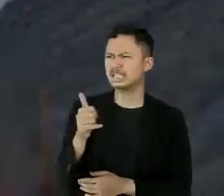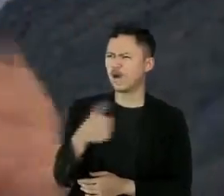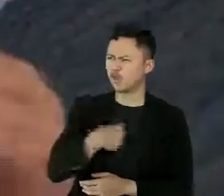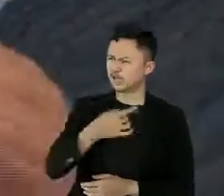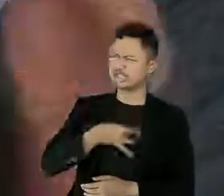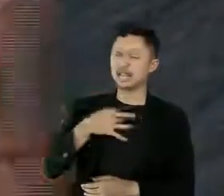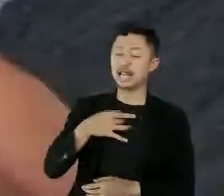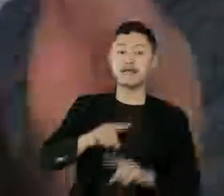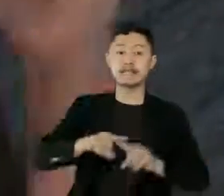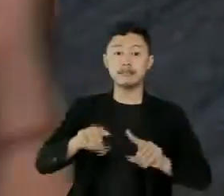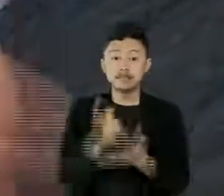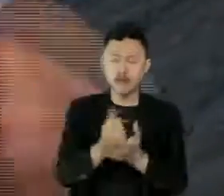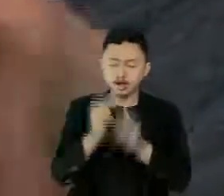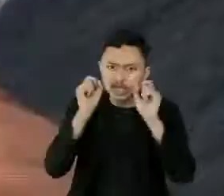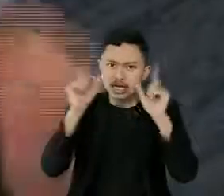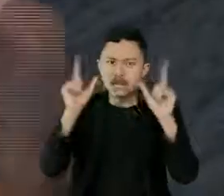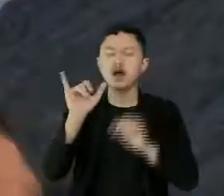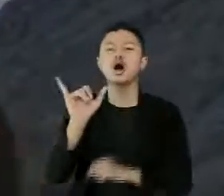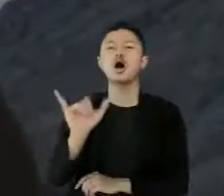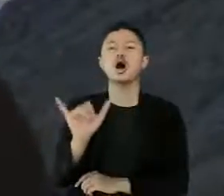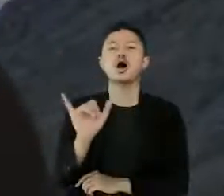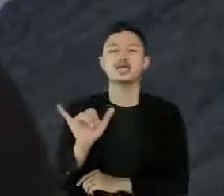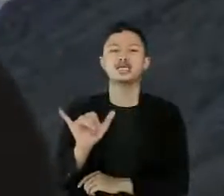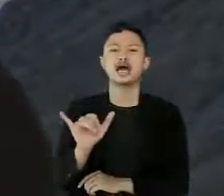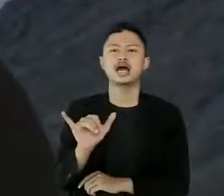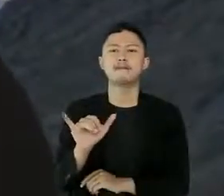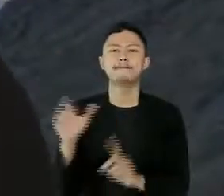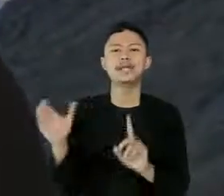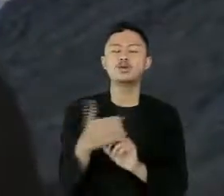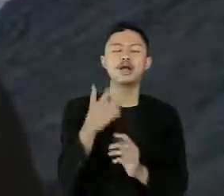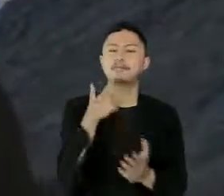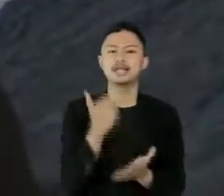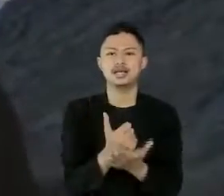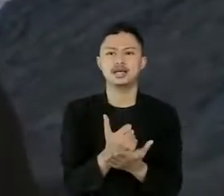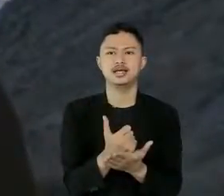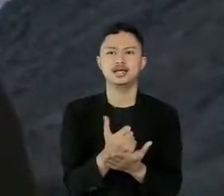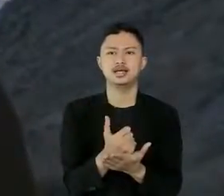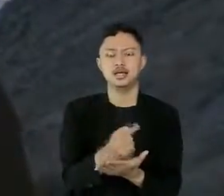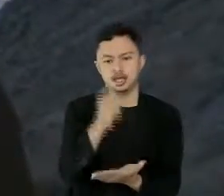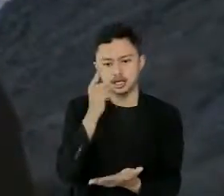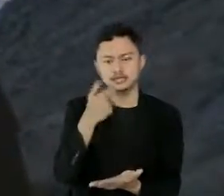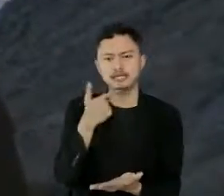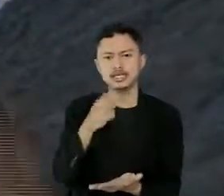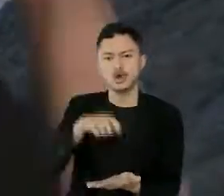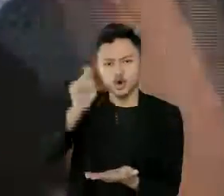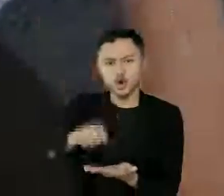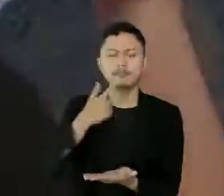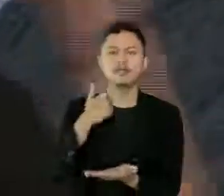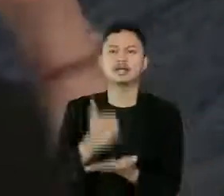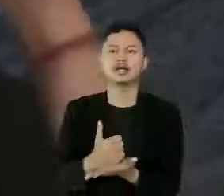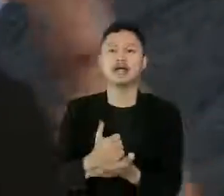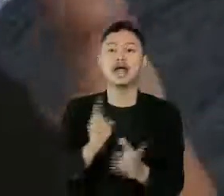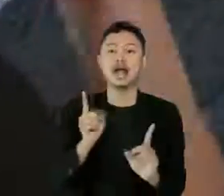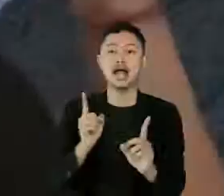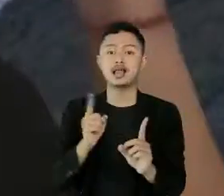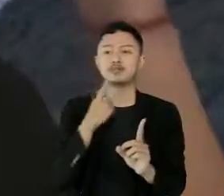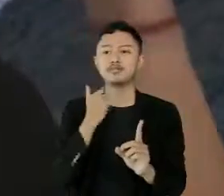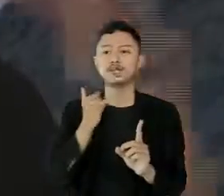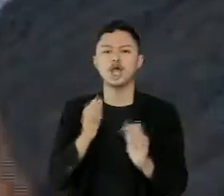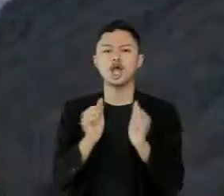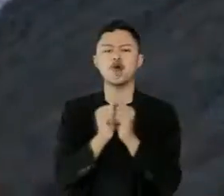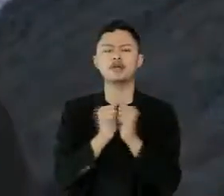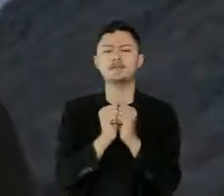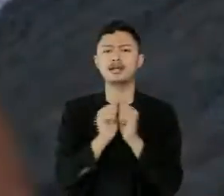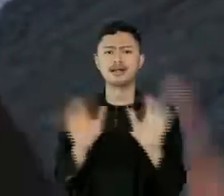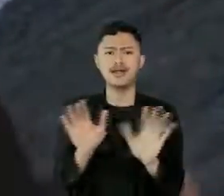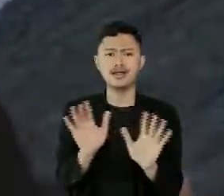Tapi sebenarnya, itu adalah salah satu tindak. Saya bilang, law enforcement kalian penting untuk kita bisa saling menjaga. Kalau nggak ada yang bisa pegang,